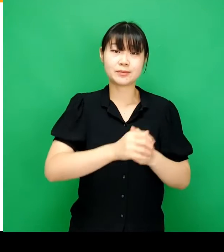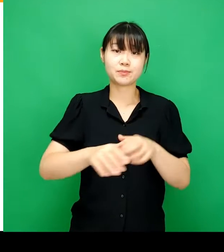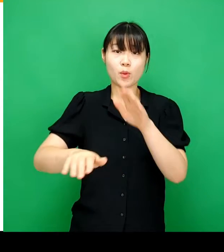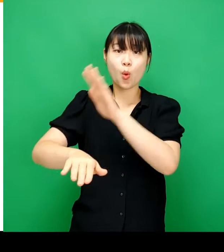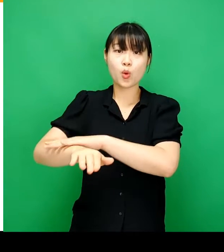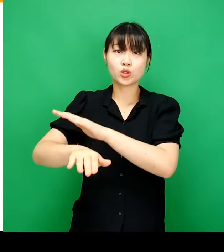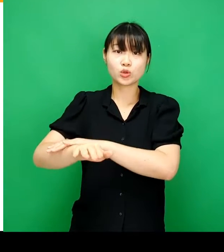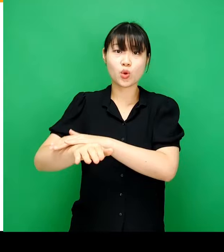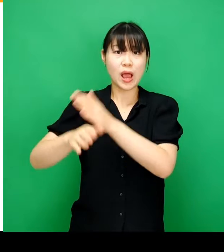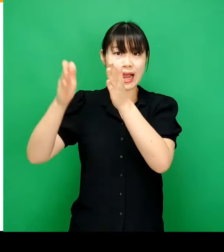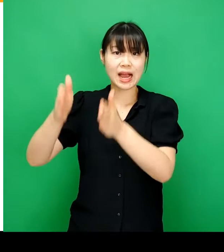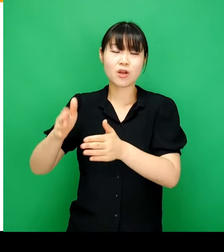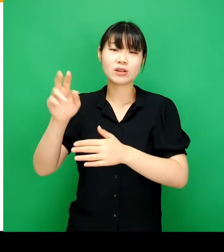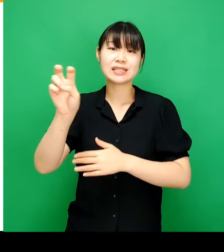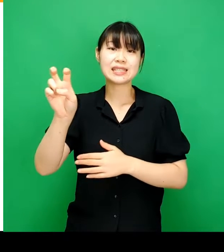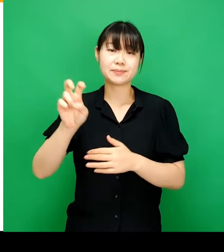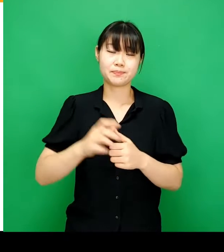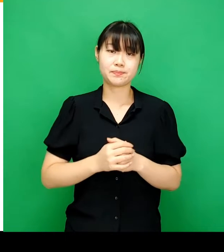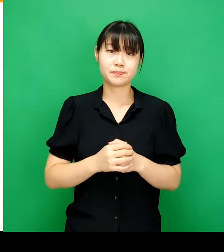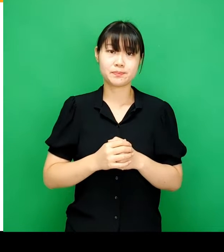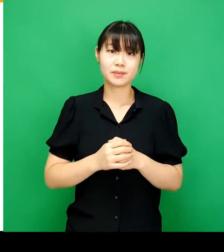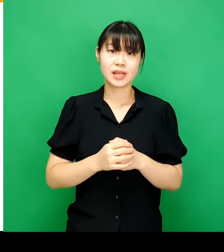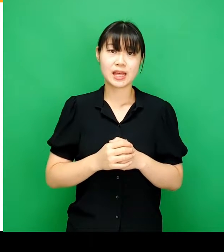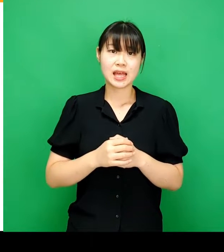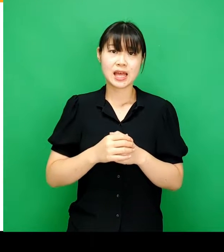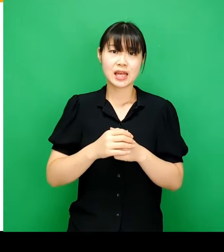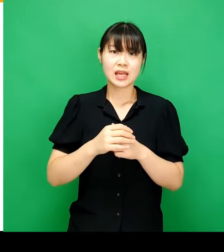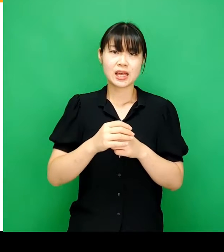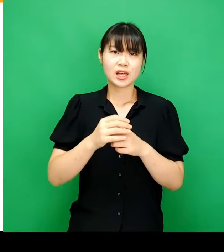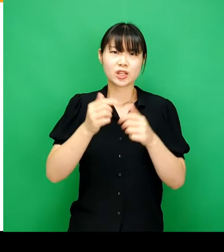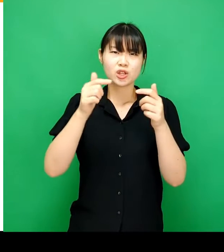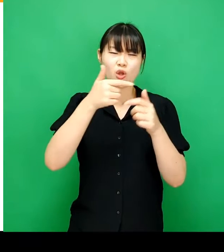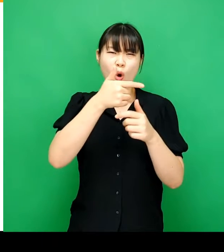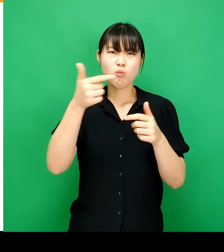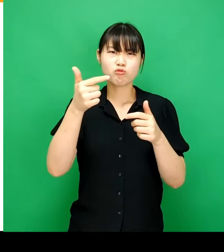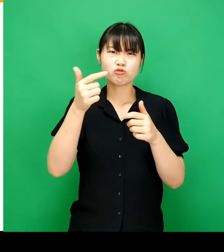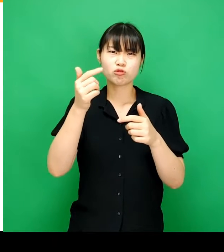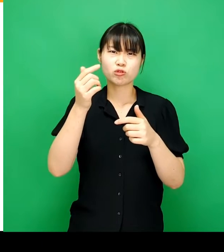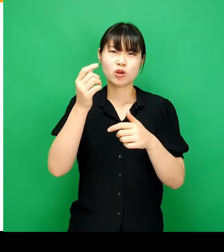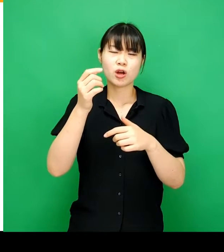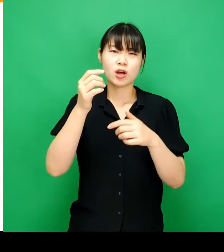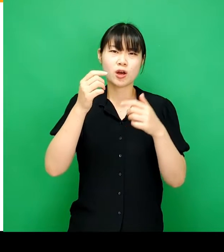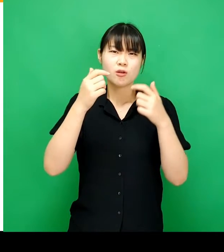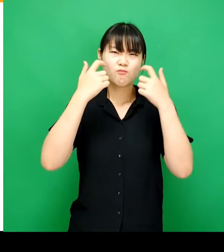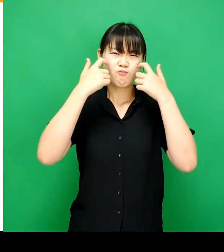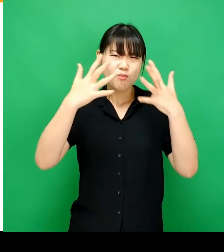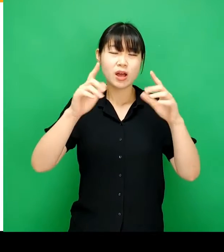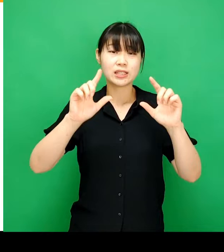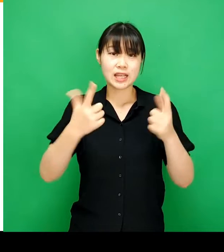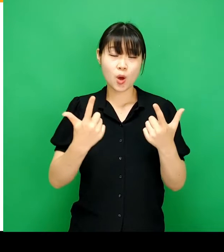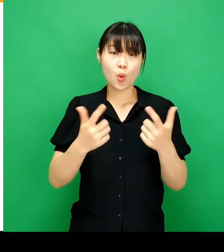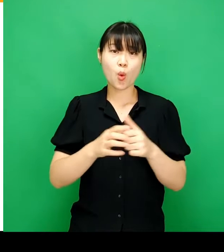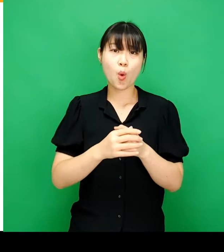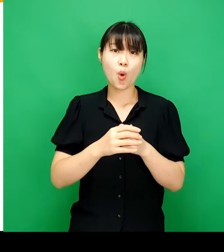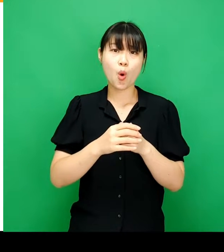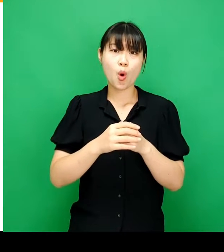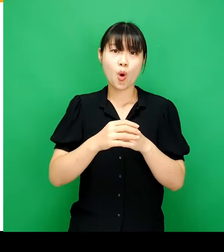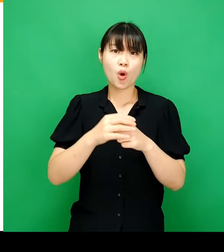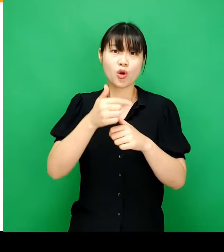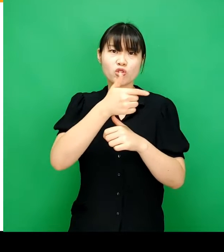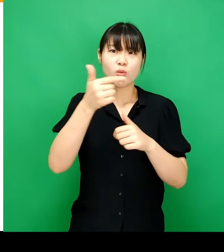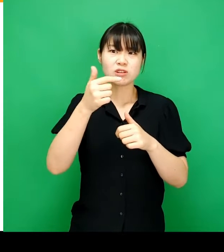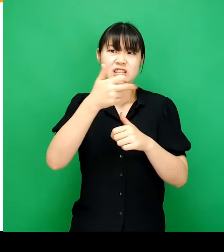간격이 40이고 오른쪽의 간격은 20입니다. 기울기가 너무 완만하면 메시지가 분명하지